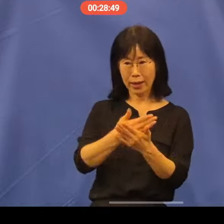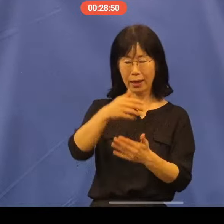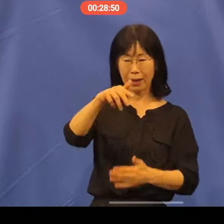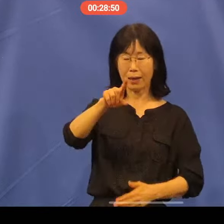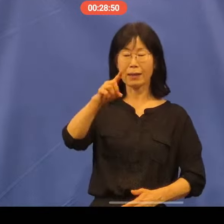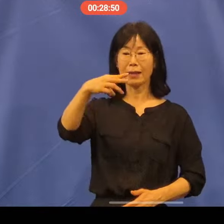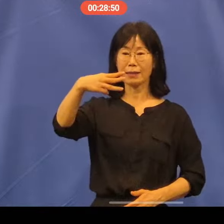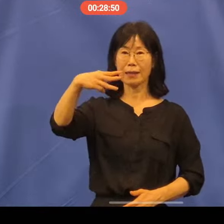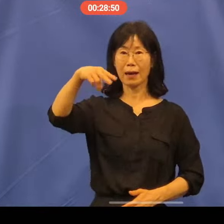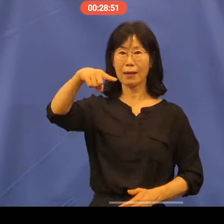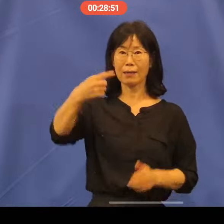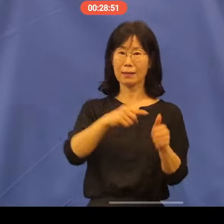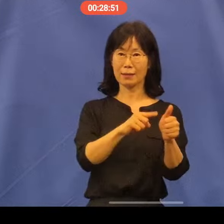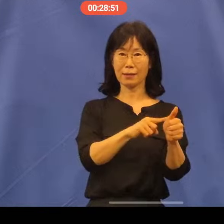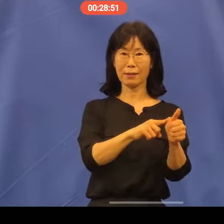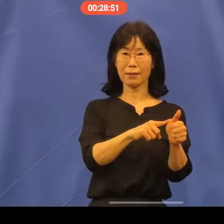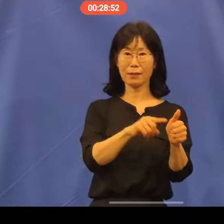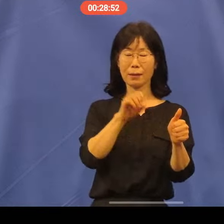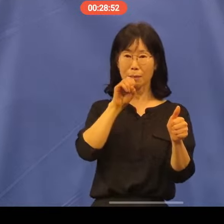피니는